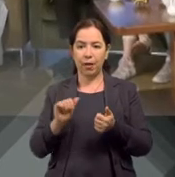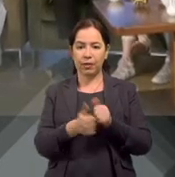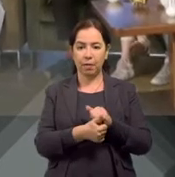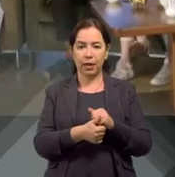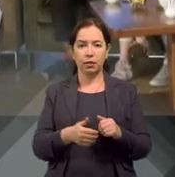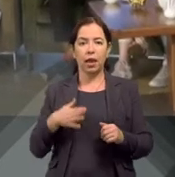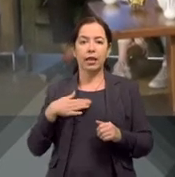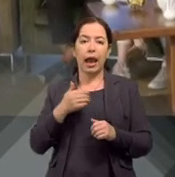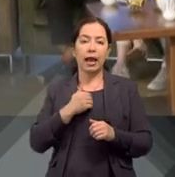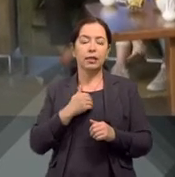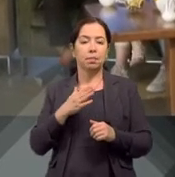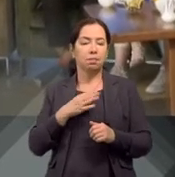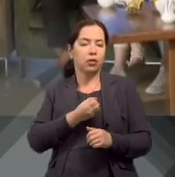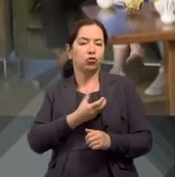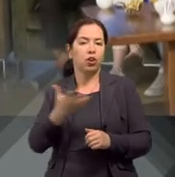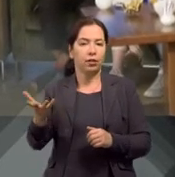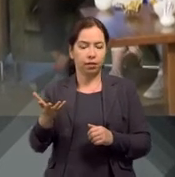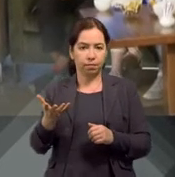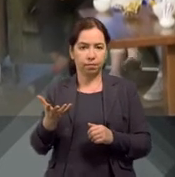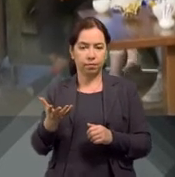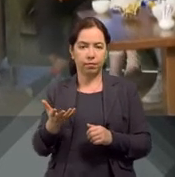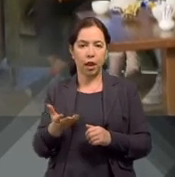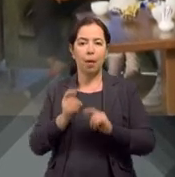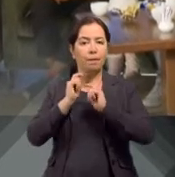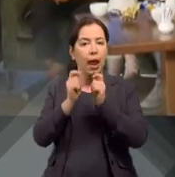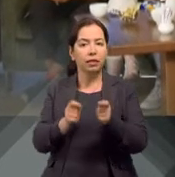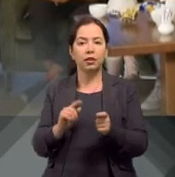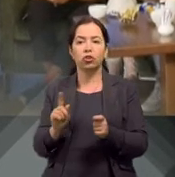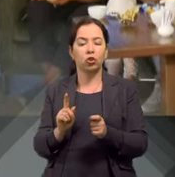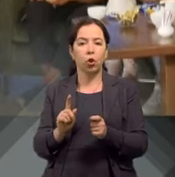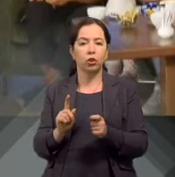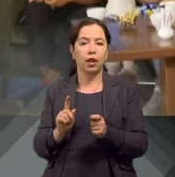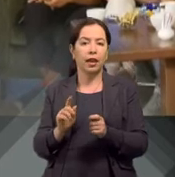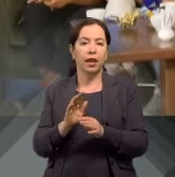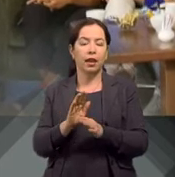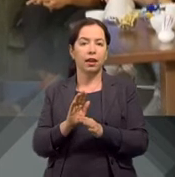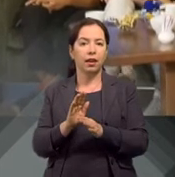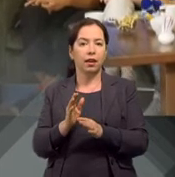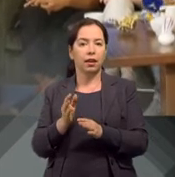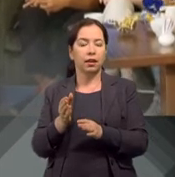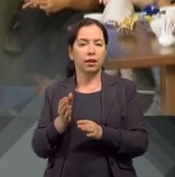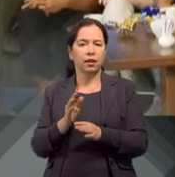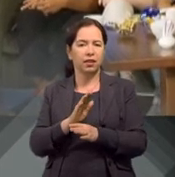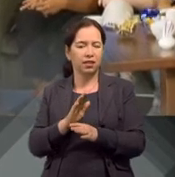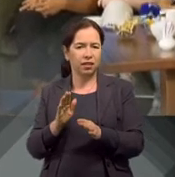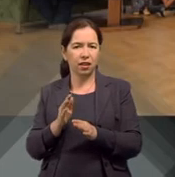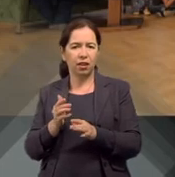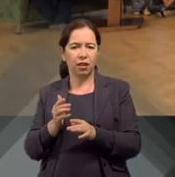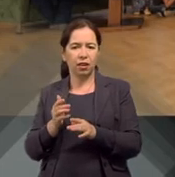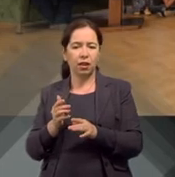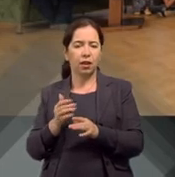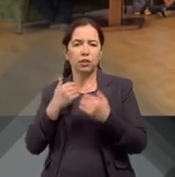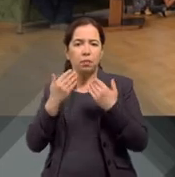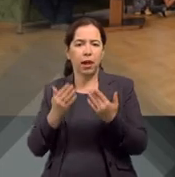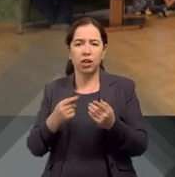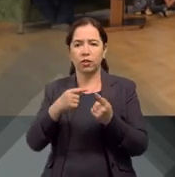Я хотел бы быть щедрым, я хотел бы подарить что-то, не особенно понимая, кому, как я дарю, не